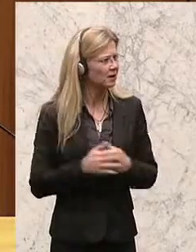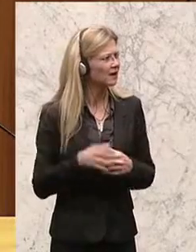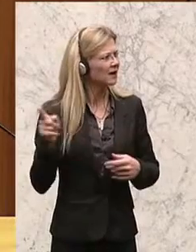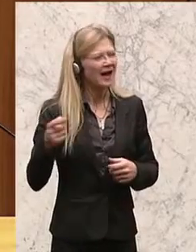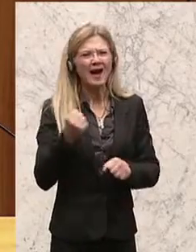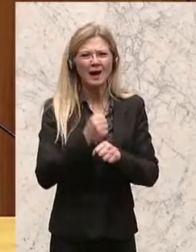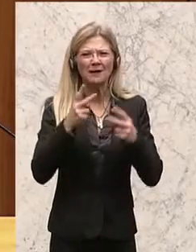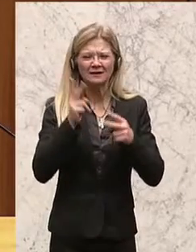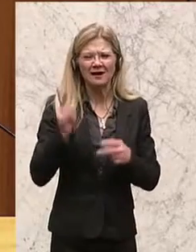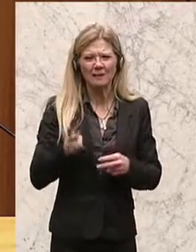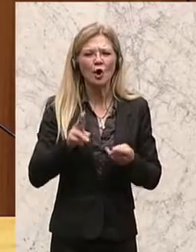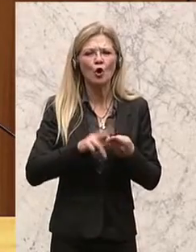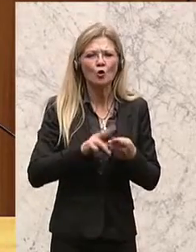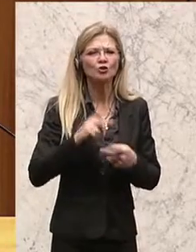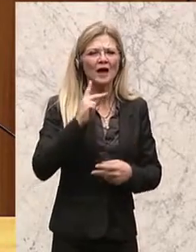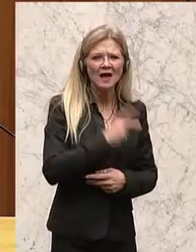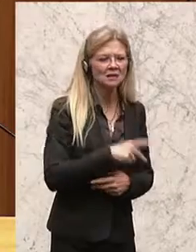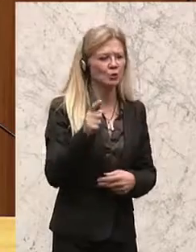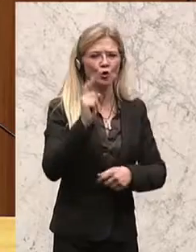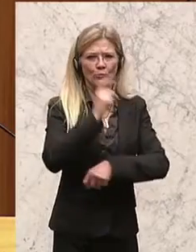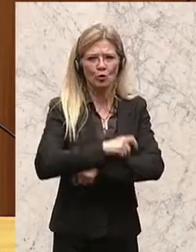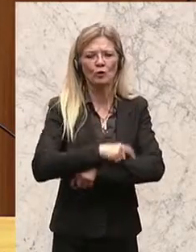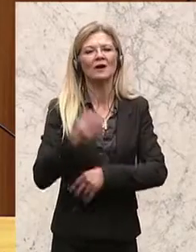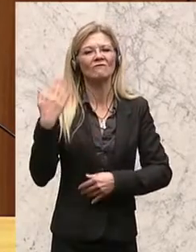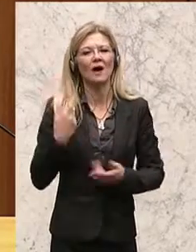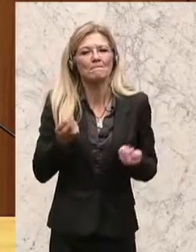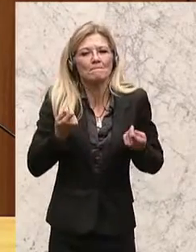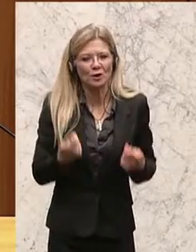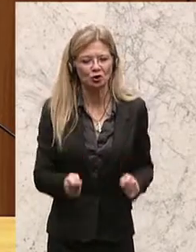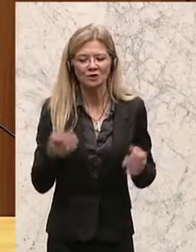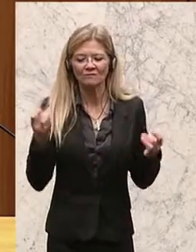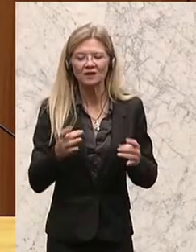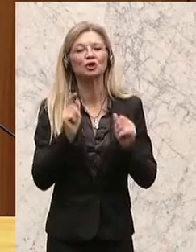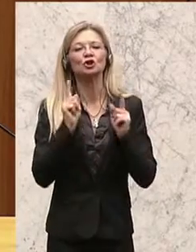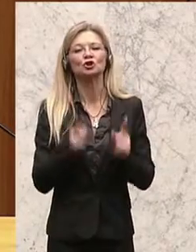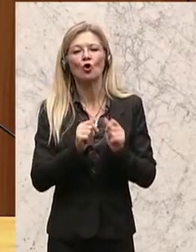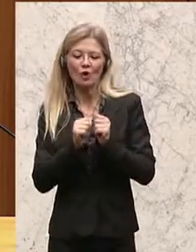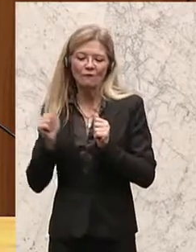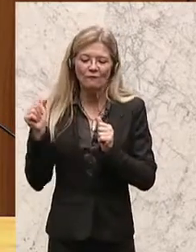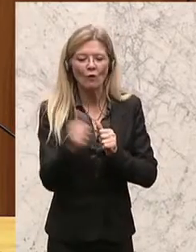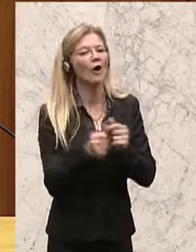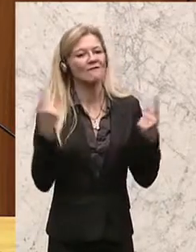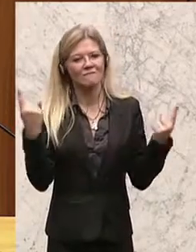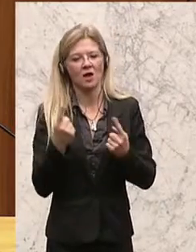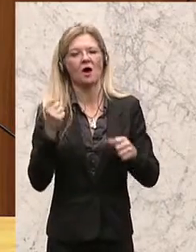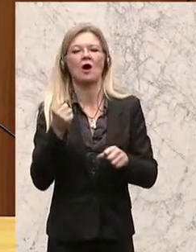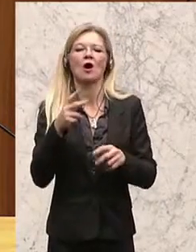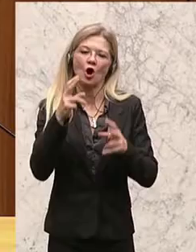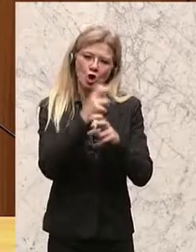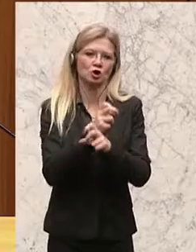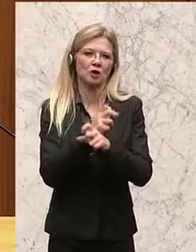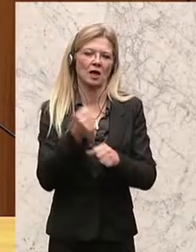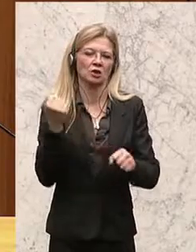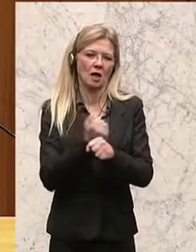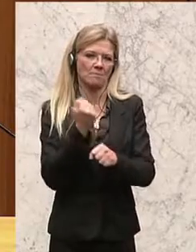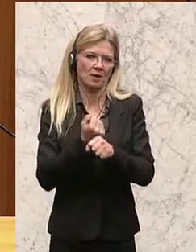sozialdemokratische partei burgenland hat eine resolution beschlossen vorrang für österreichische arbeitnehmer darum geht es